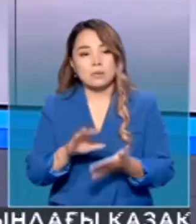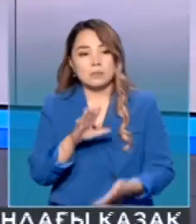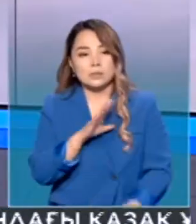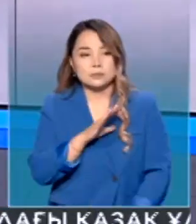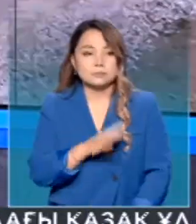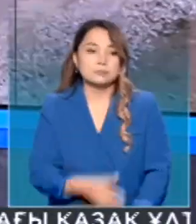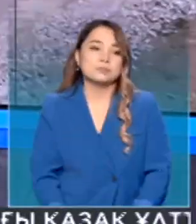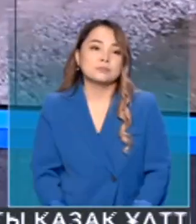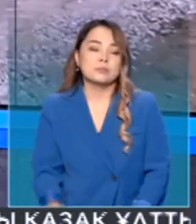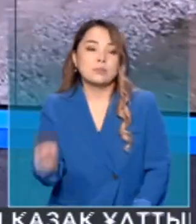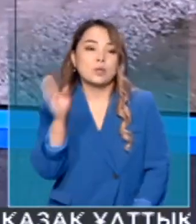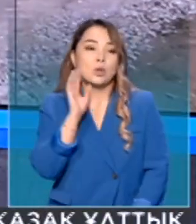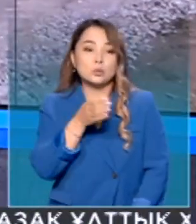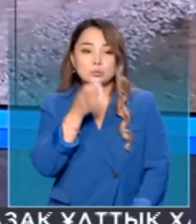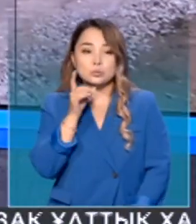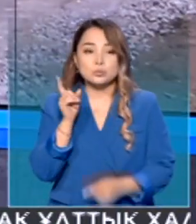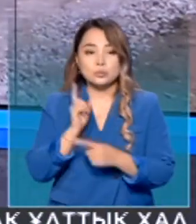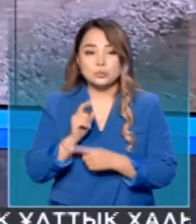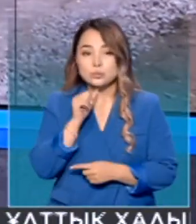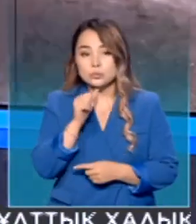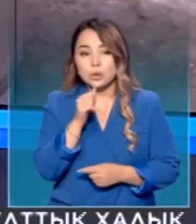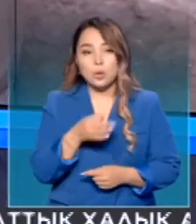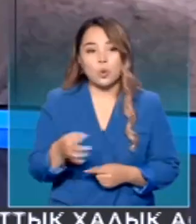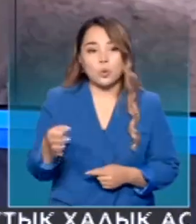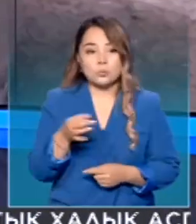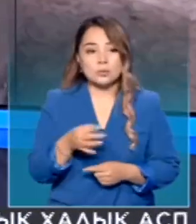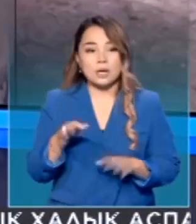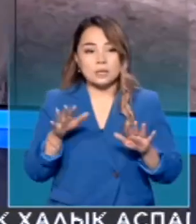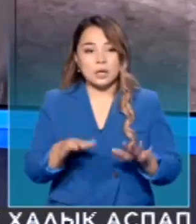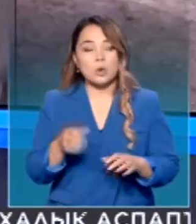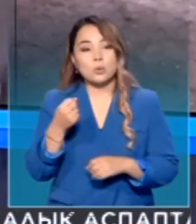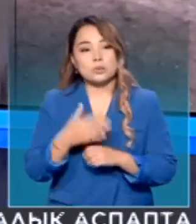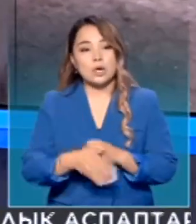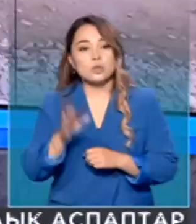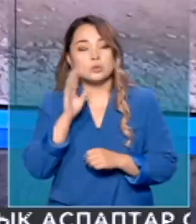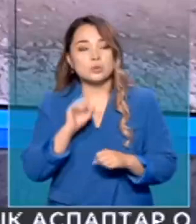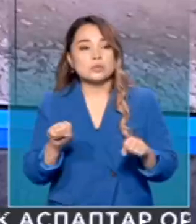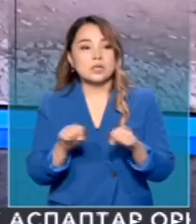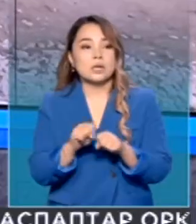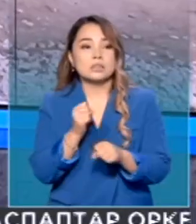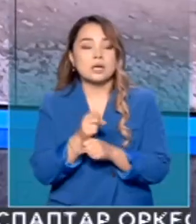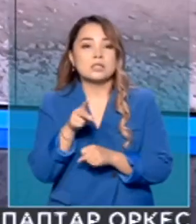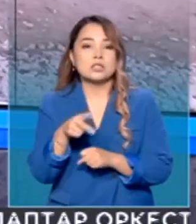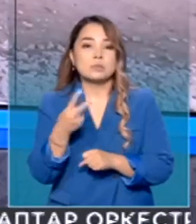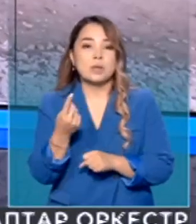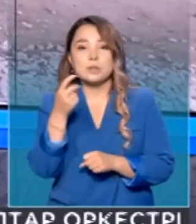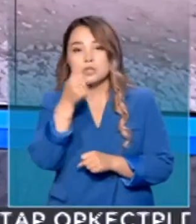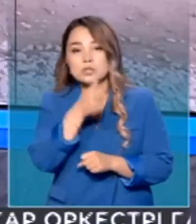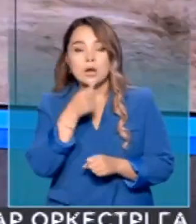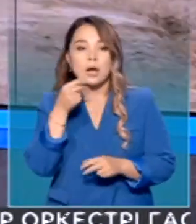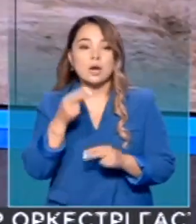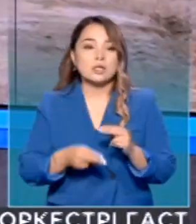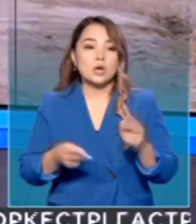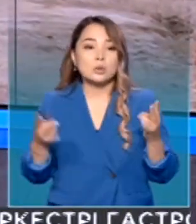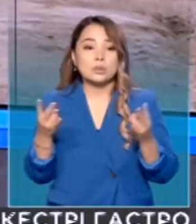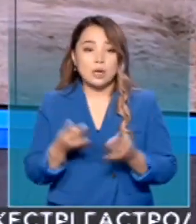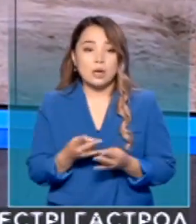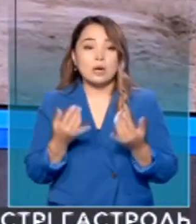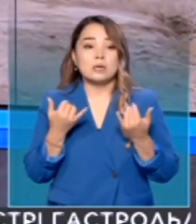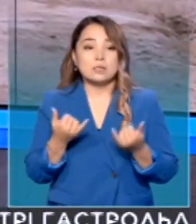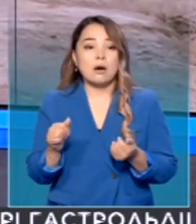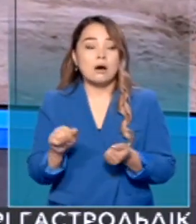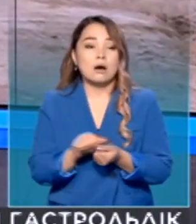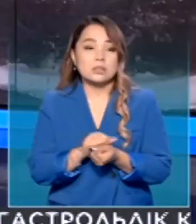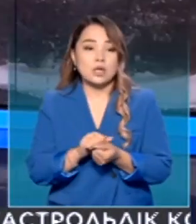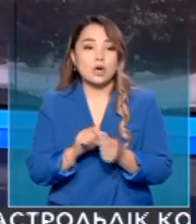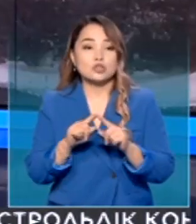Sarla күттürgen ауыз суу Қостанай облысының Ершов ауылының орталық су желісімен қамту жобасы 2021 жылы аяқталуы тиіс еді. Бірақ